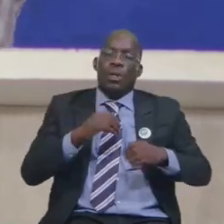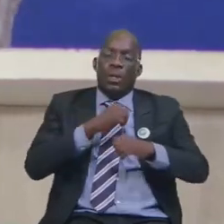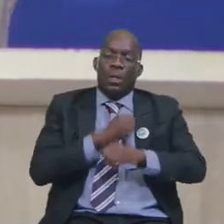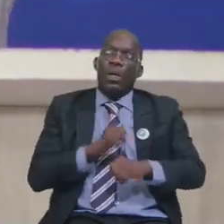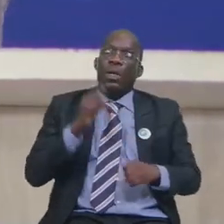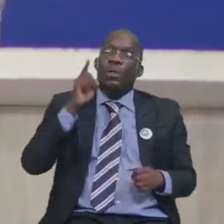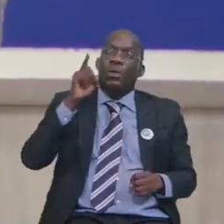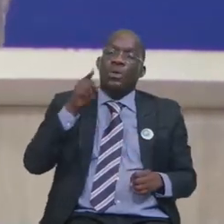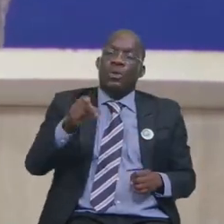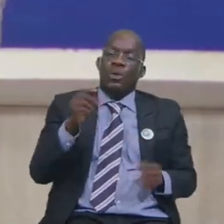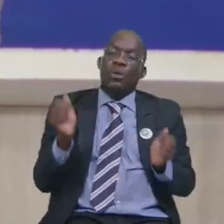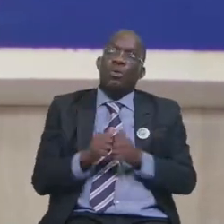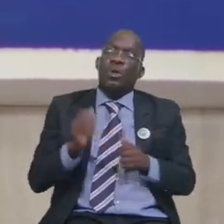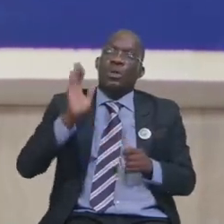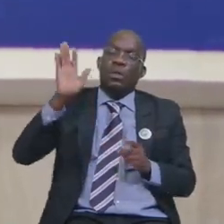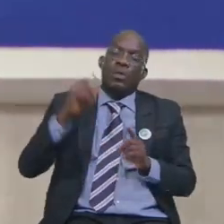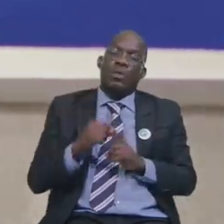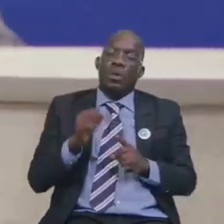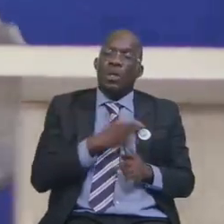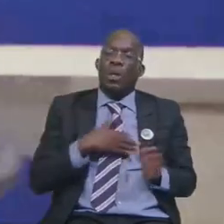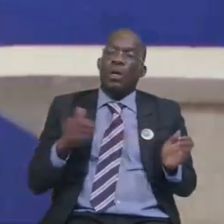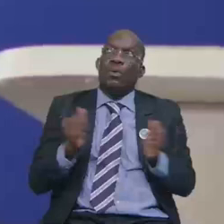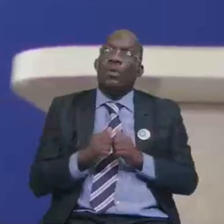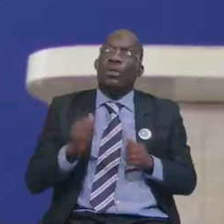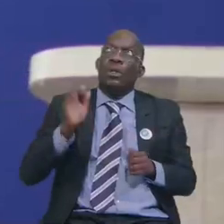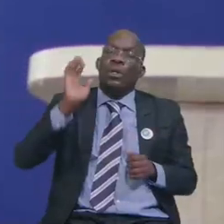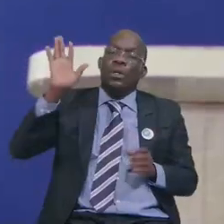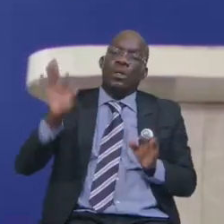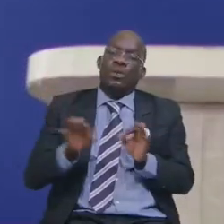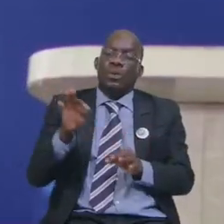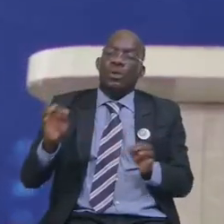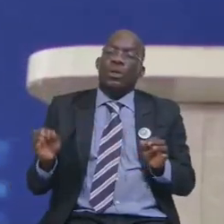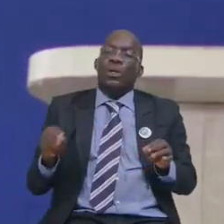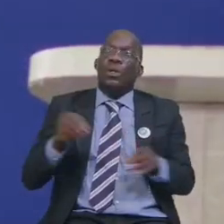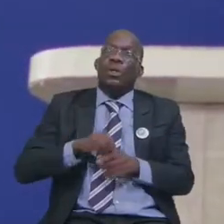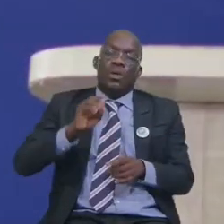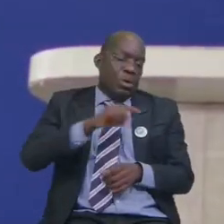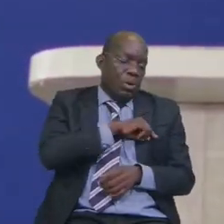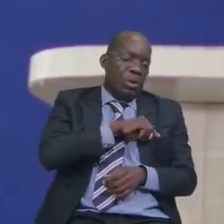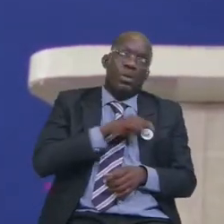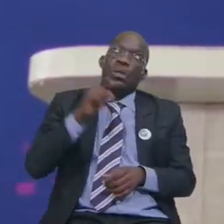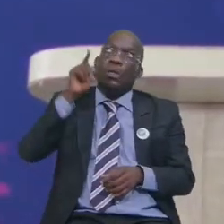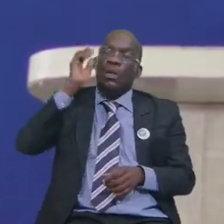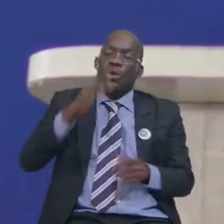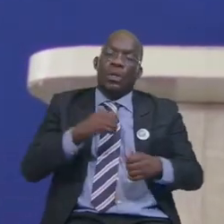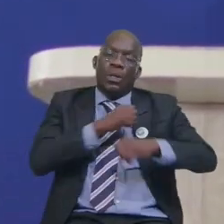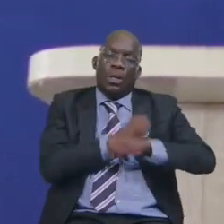son esprit avec ta conscience il va te guider